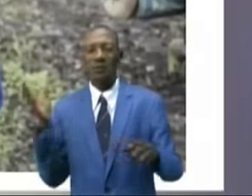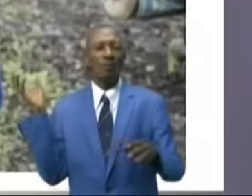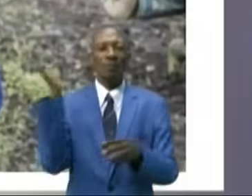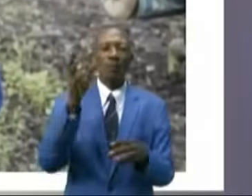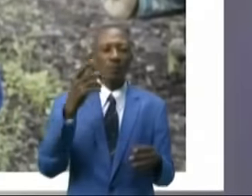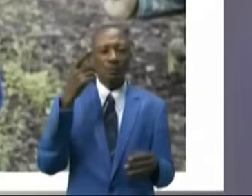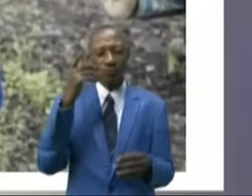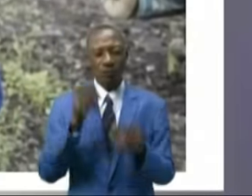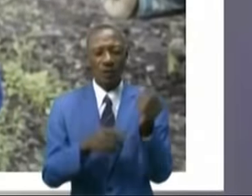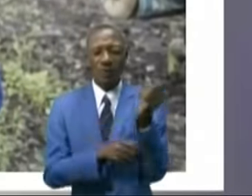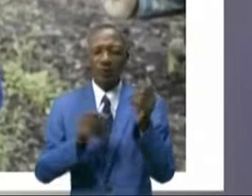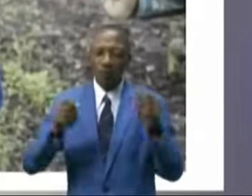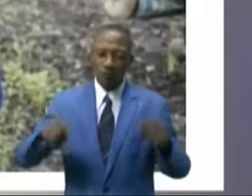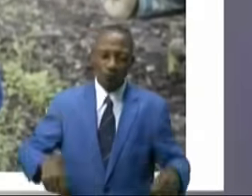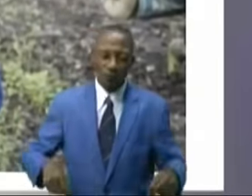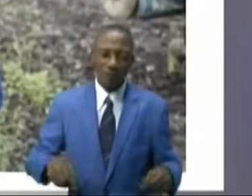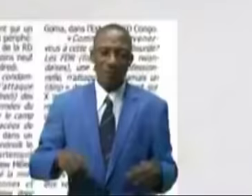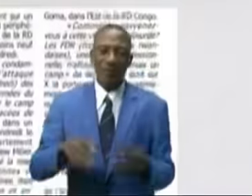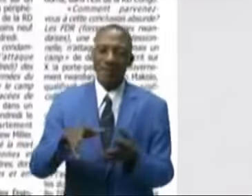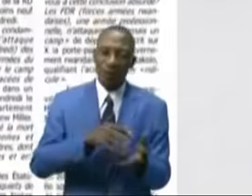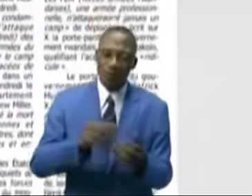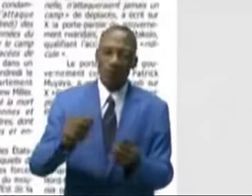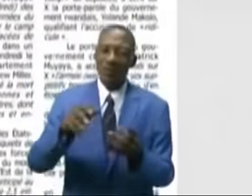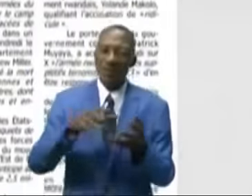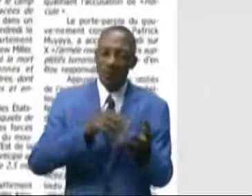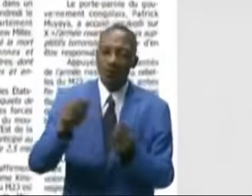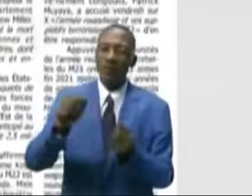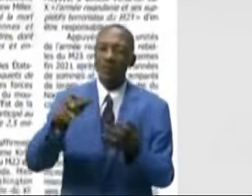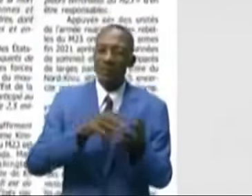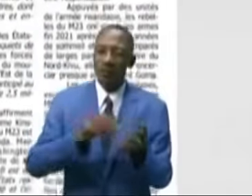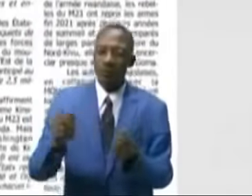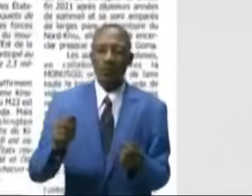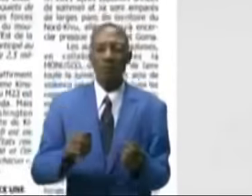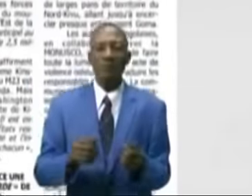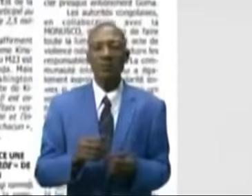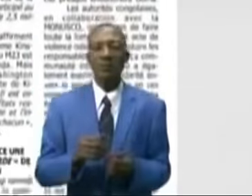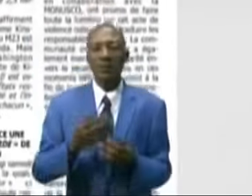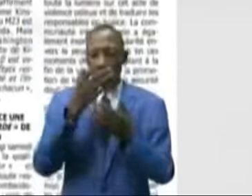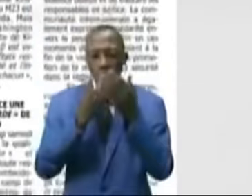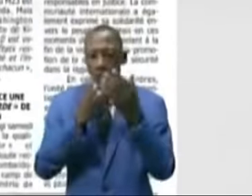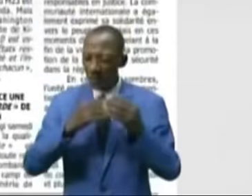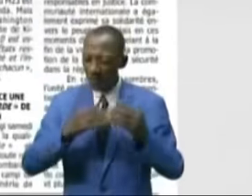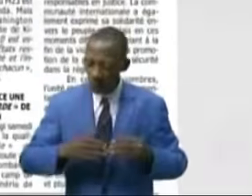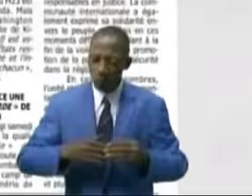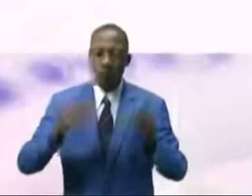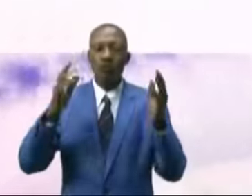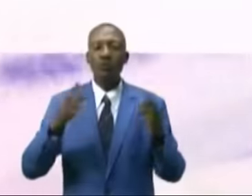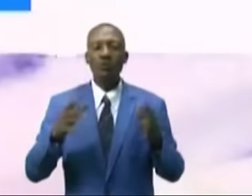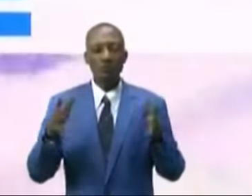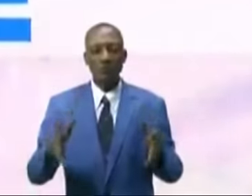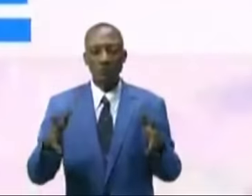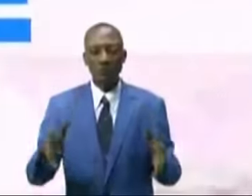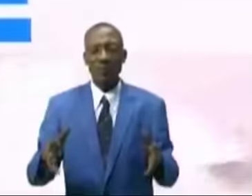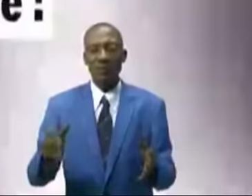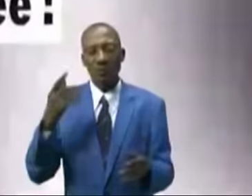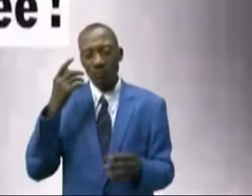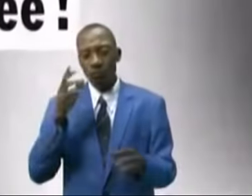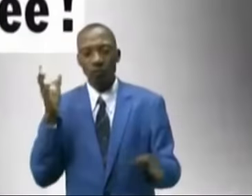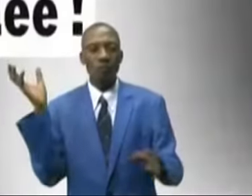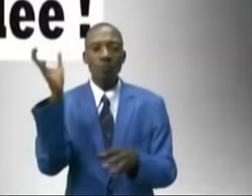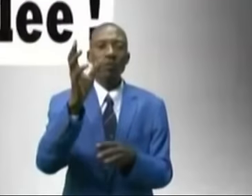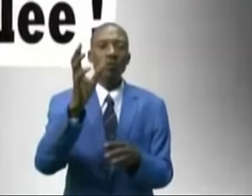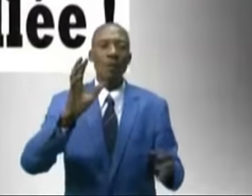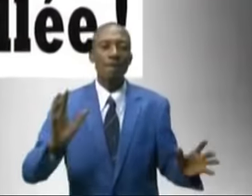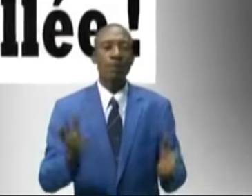à Goma. Washington, pour sa part, accuse le Rwanda d'être à l'origine de ce bombardement. Crime